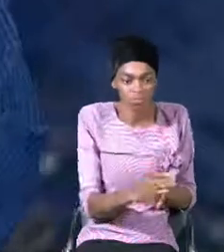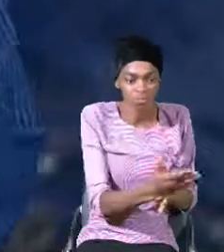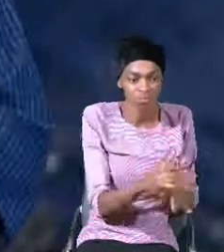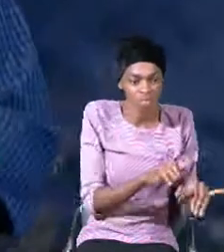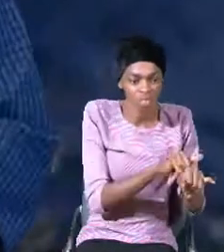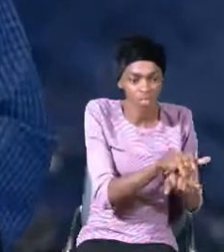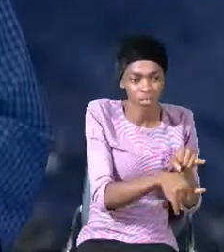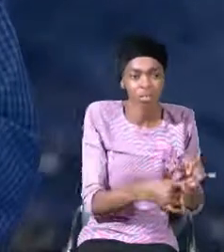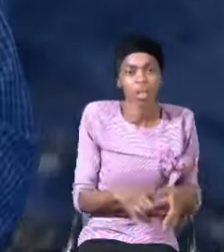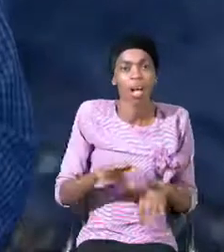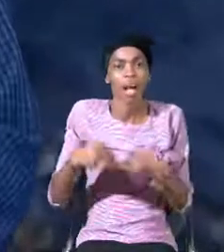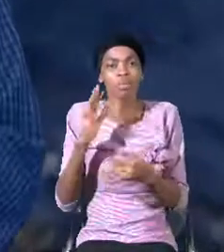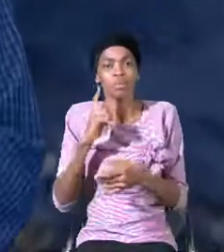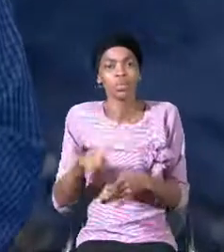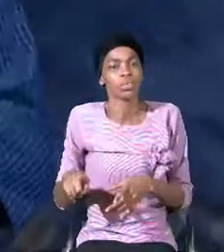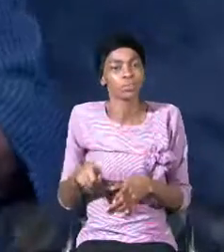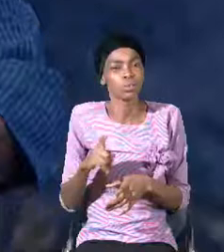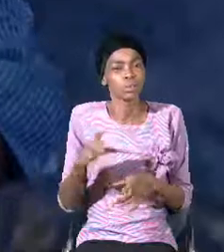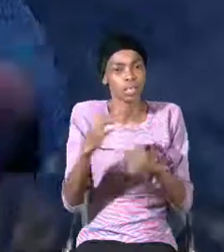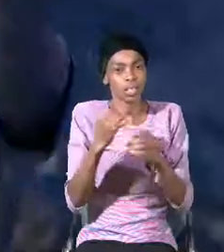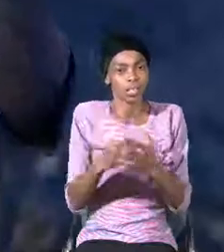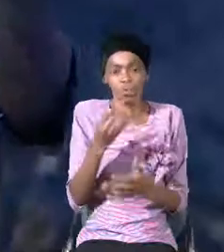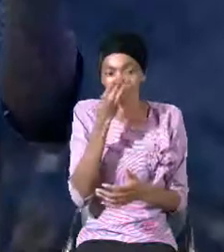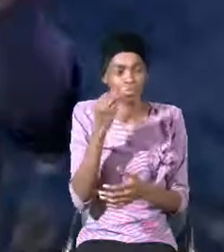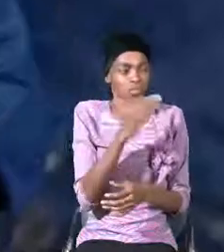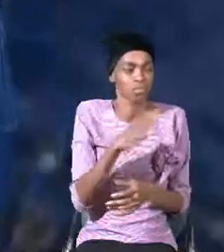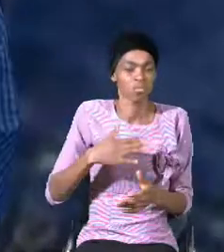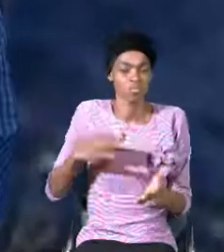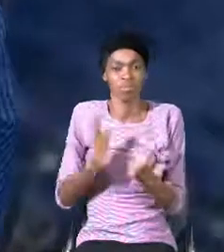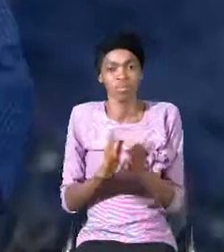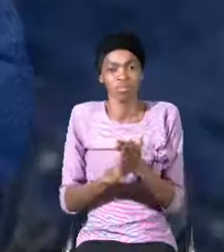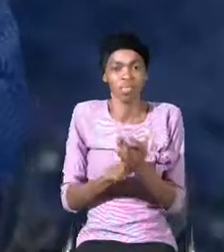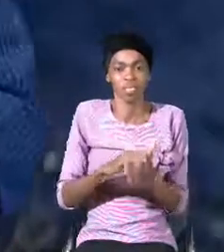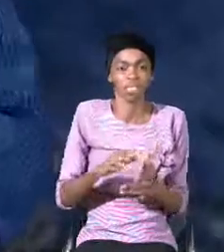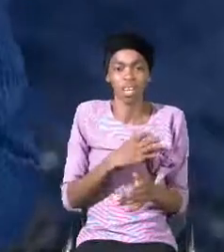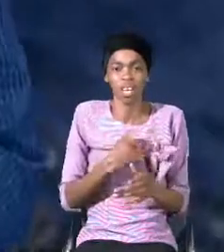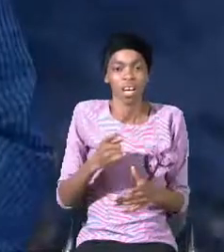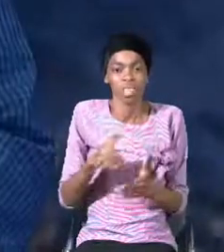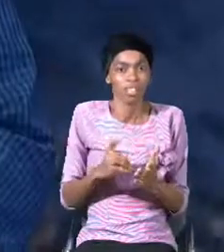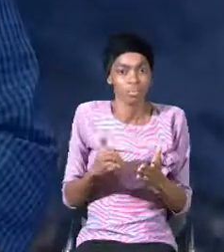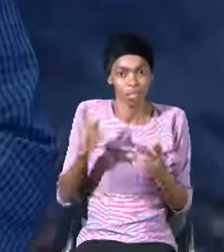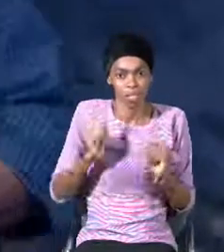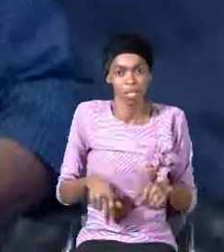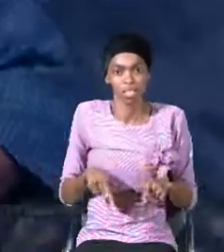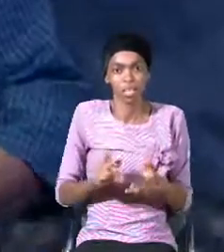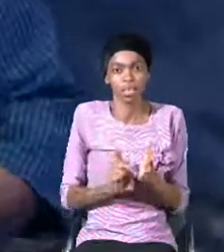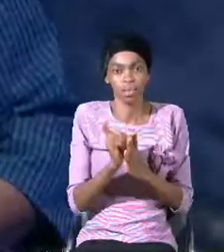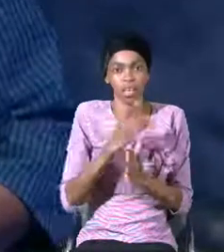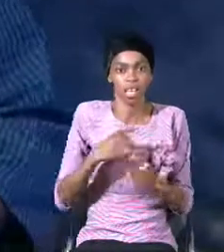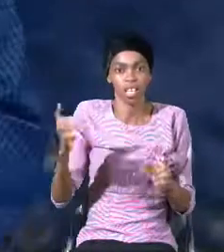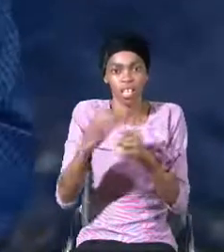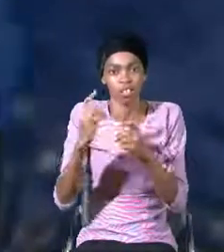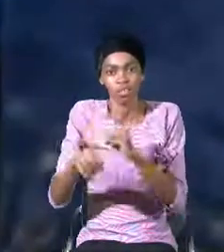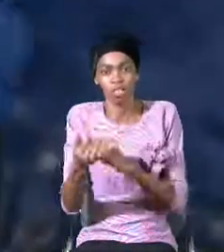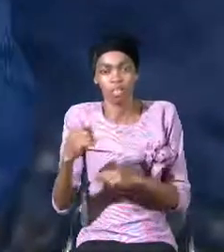raccourcis. Argent, argent. Comment tu vas faire? En abandonnant les études, en abandonnant le développement personnel et aller vers